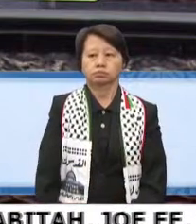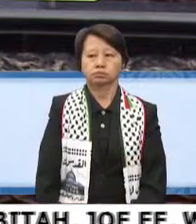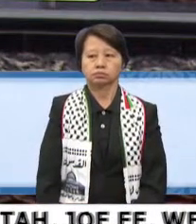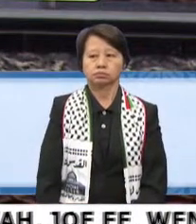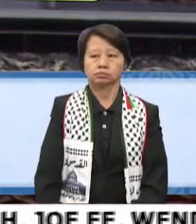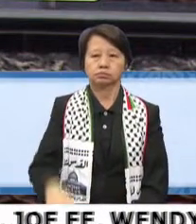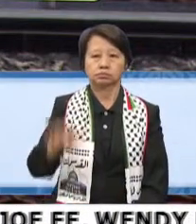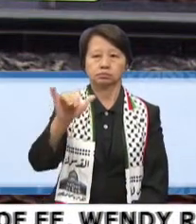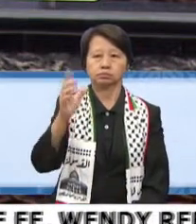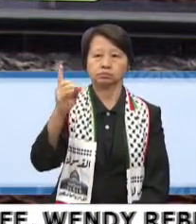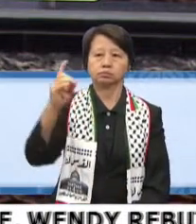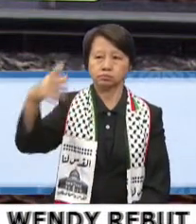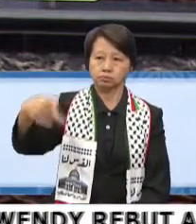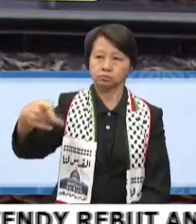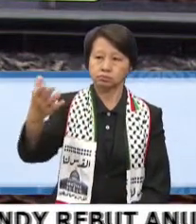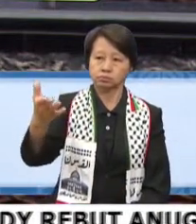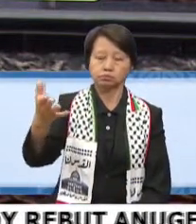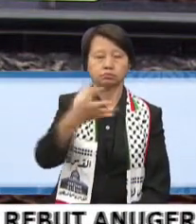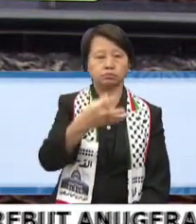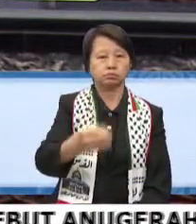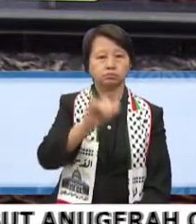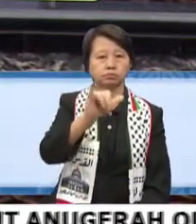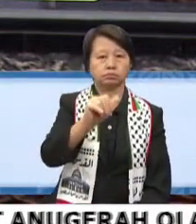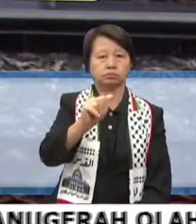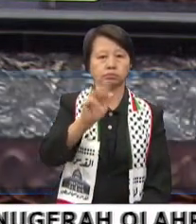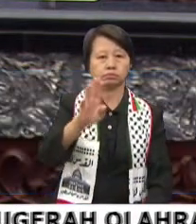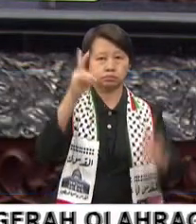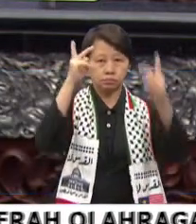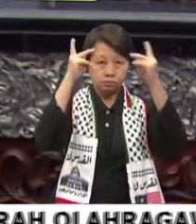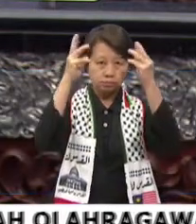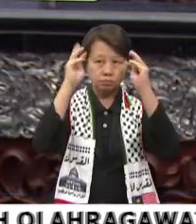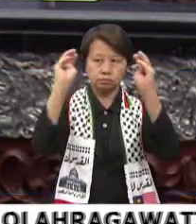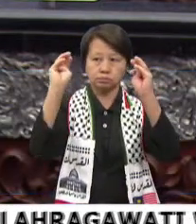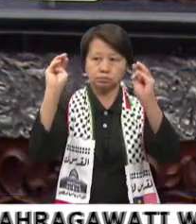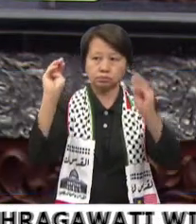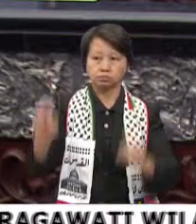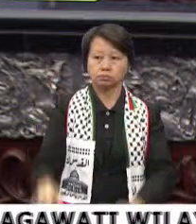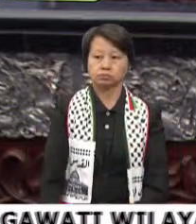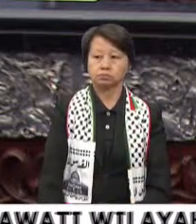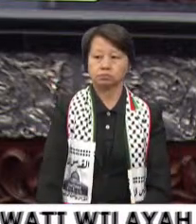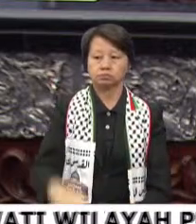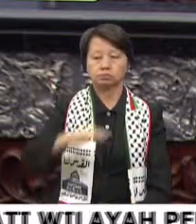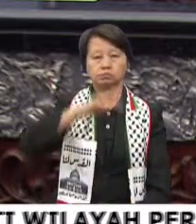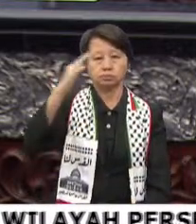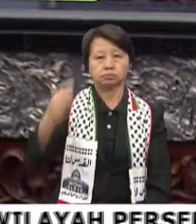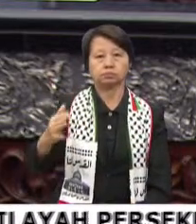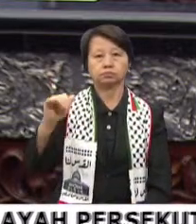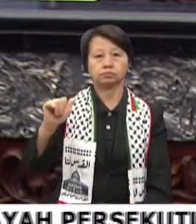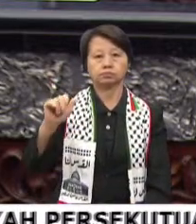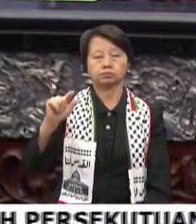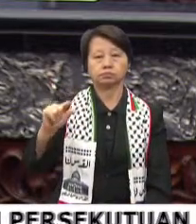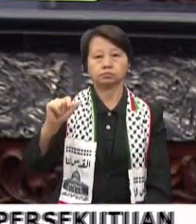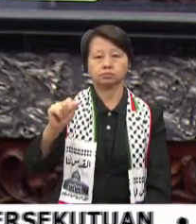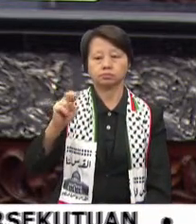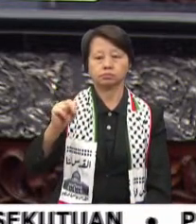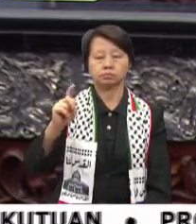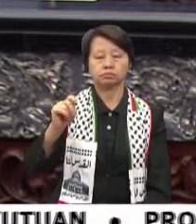Tan Sri yang dipertua yang ammat berhormat per menteri Gantang Min